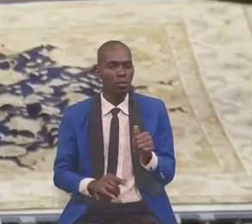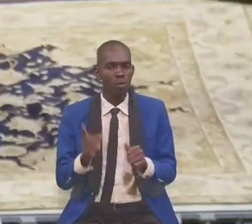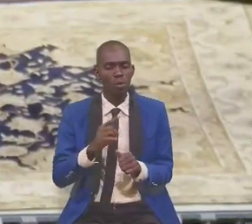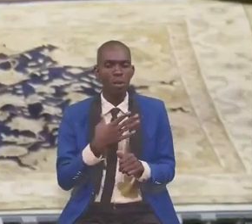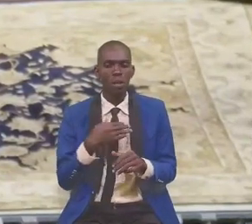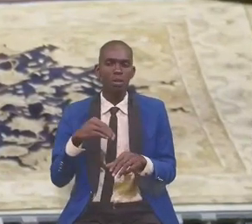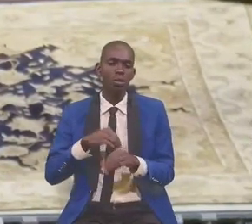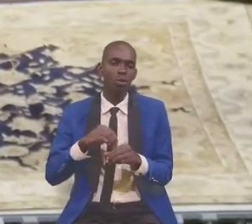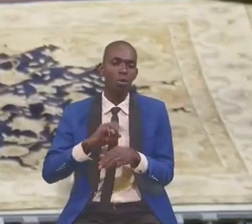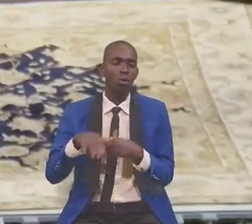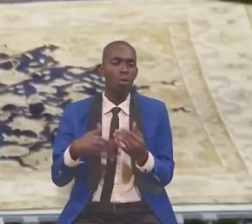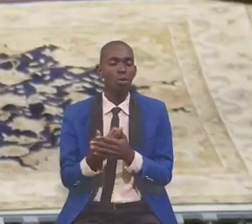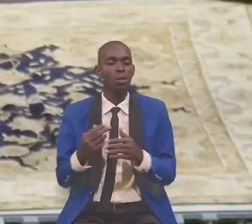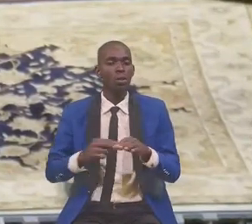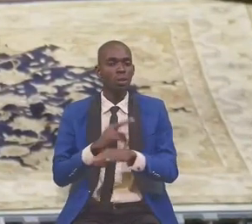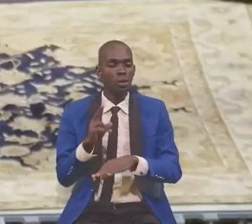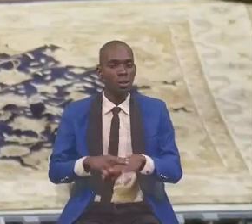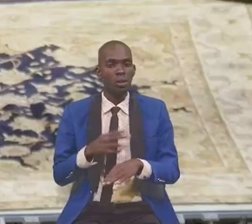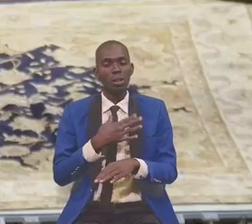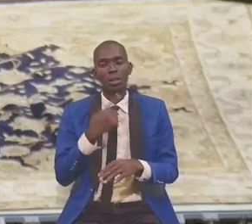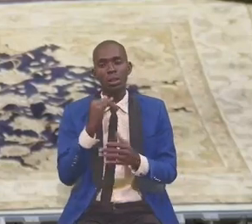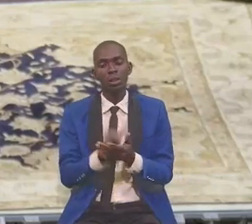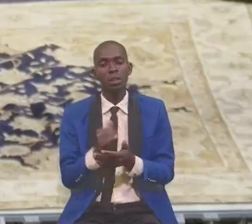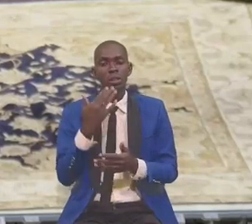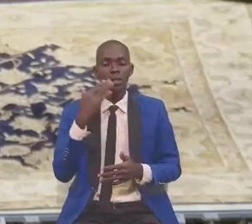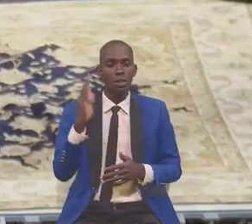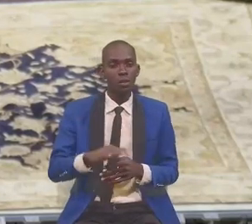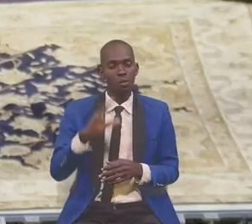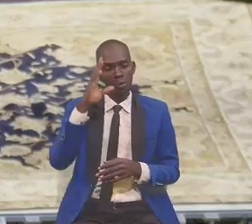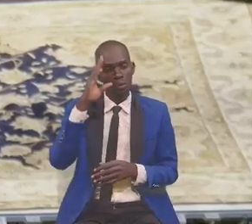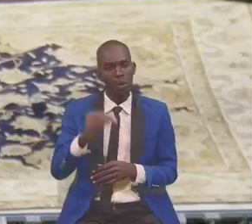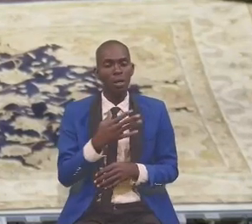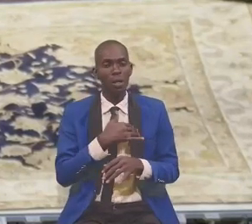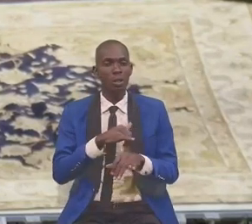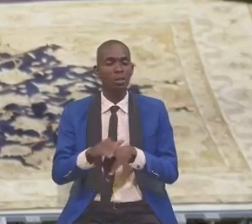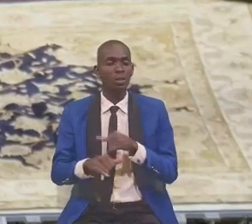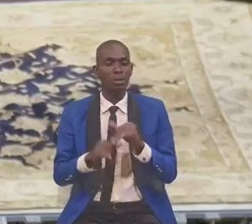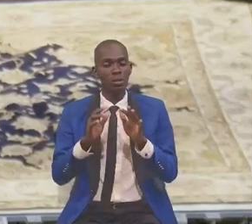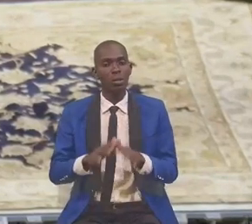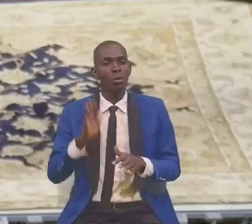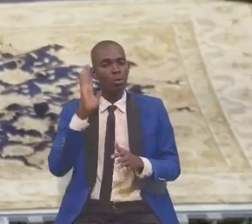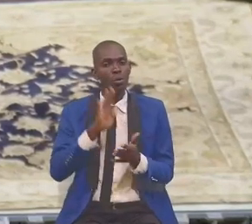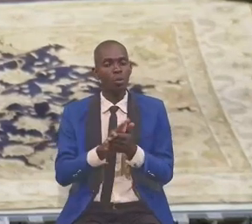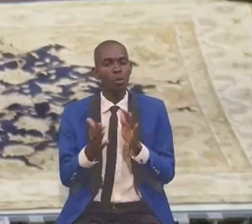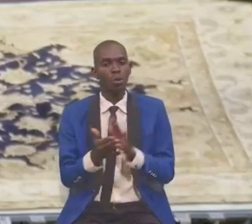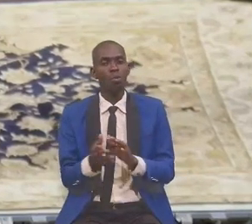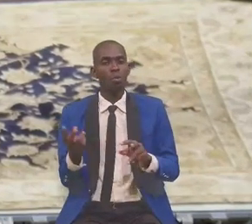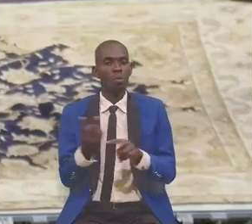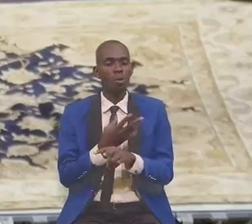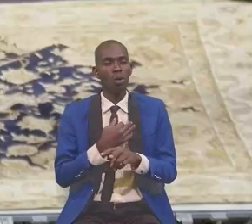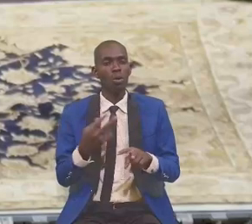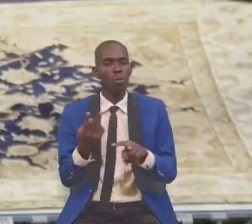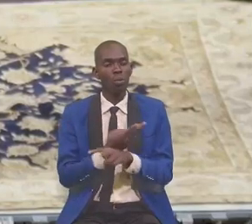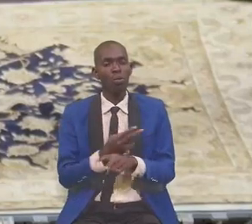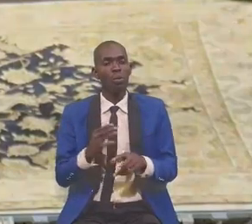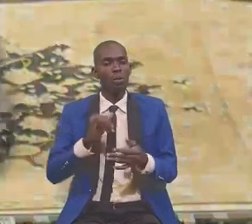on dit les hommes méchants et imposteurs avanceront toujours plus dans le mal, égarant les autres, égarés